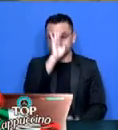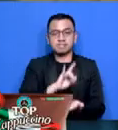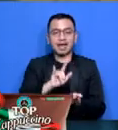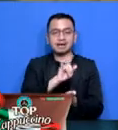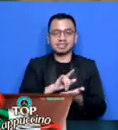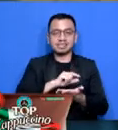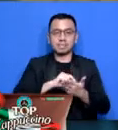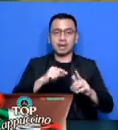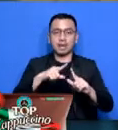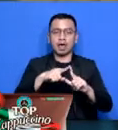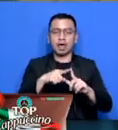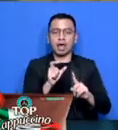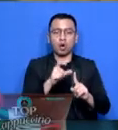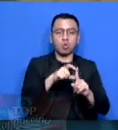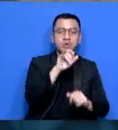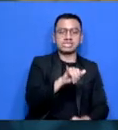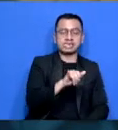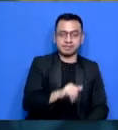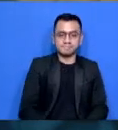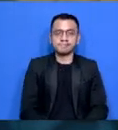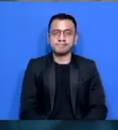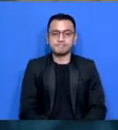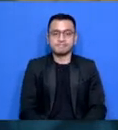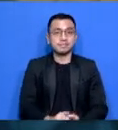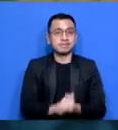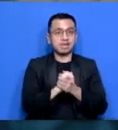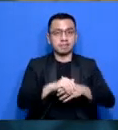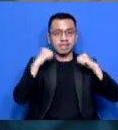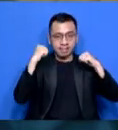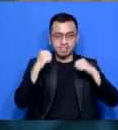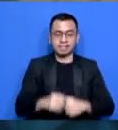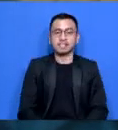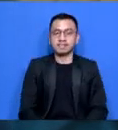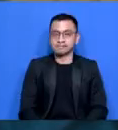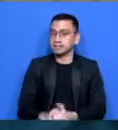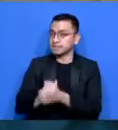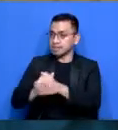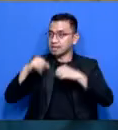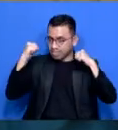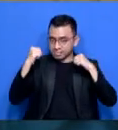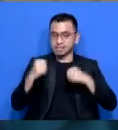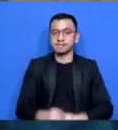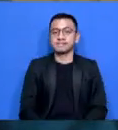Audi Joo telah berbagi informasi di Kompas malam Salam sehat pak Audi siap Salam sehat kali Mas selamat malam